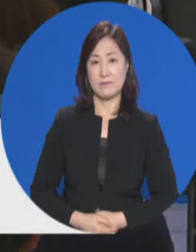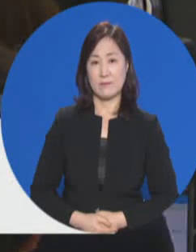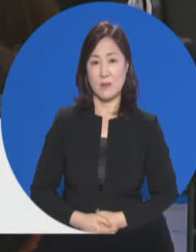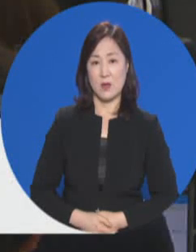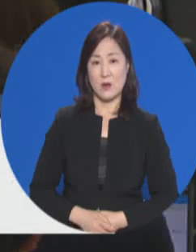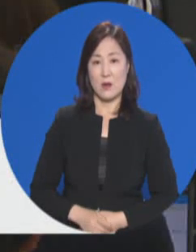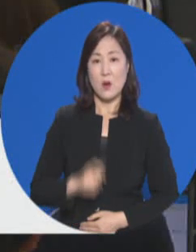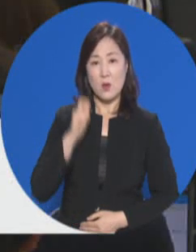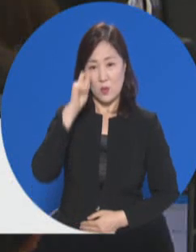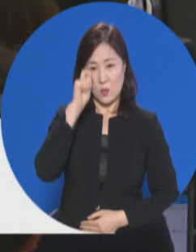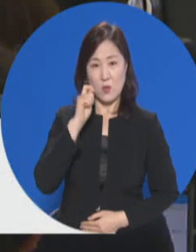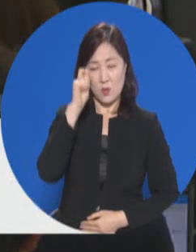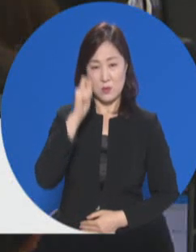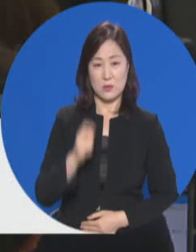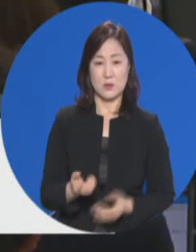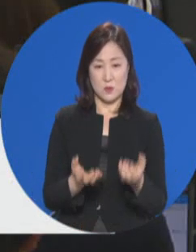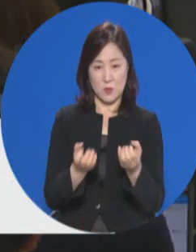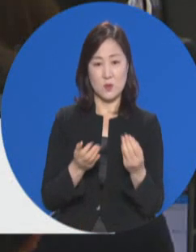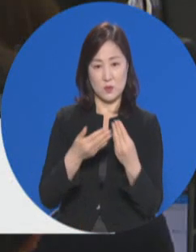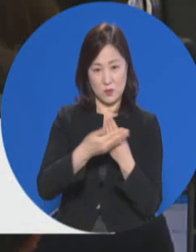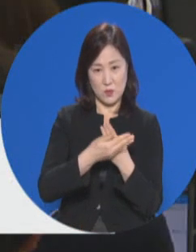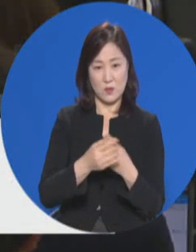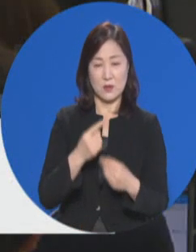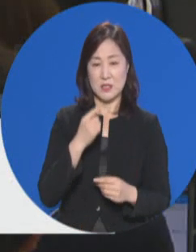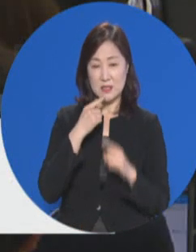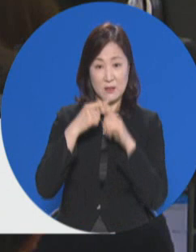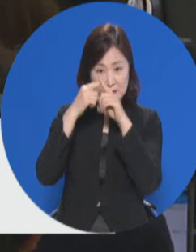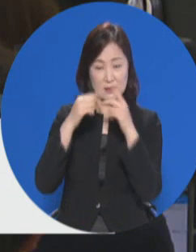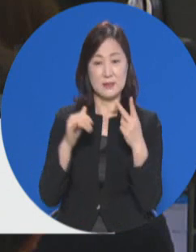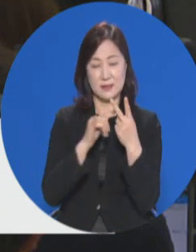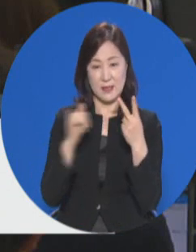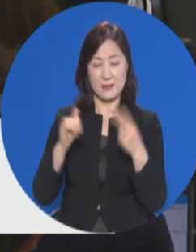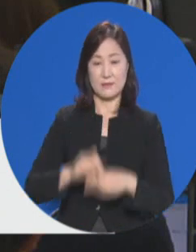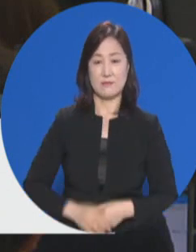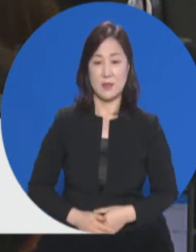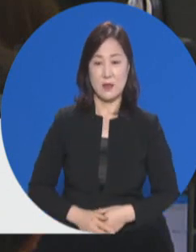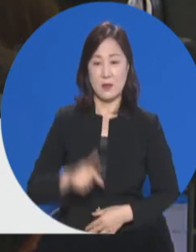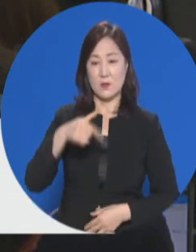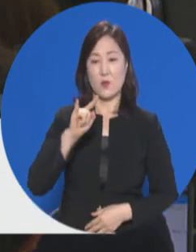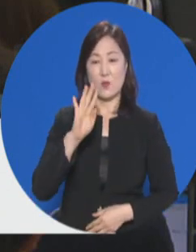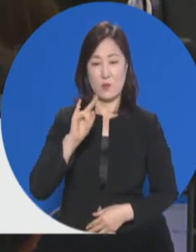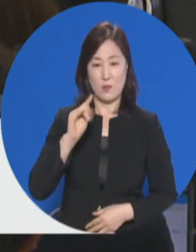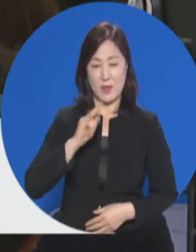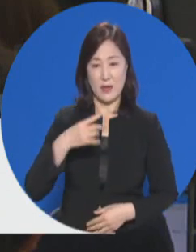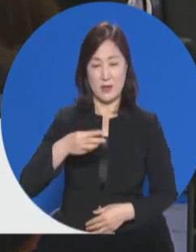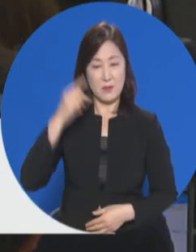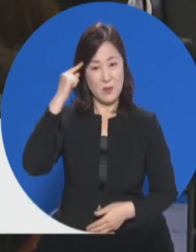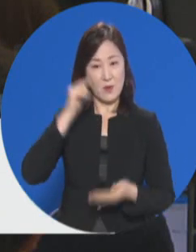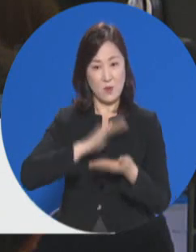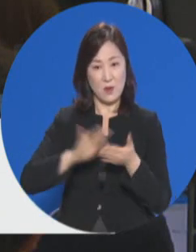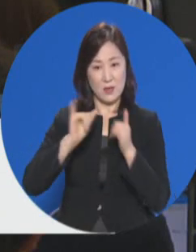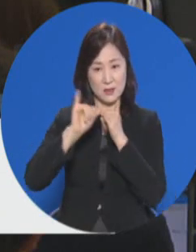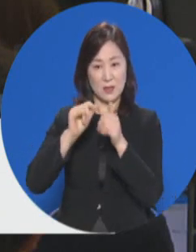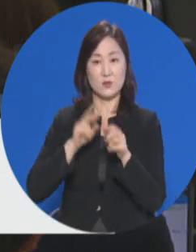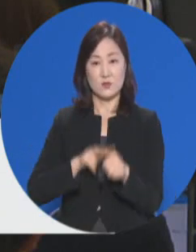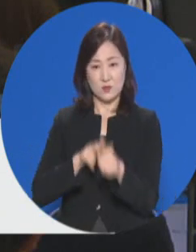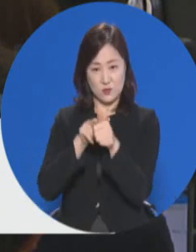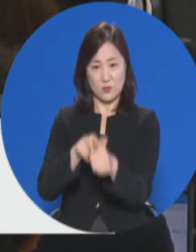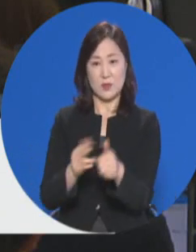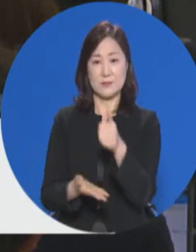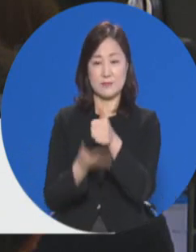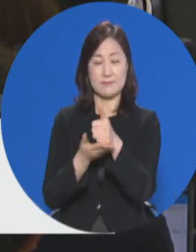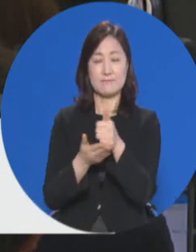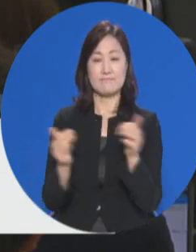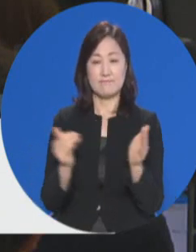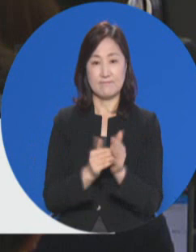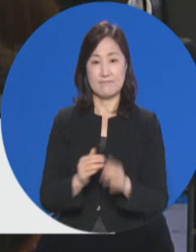고흥 소록도 천사 마리안누아 마가렛 두 간호사가 올해 노벨평화상 후보로 재추천됐습니다. 현재 지역에서는 두